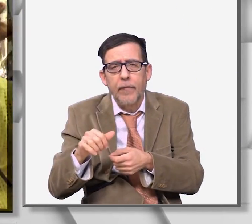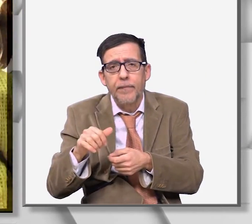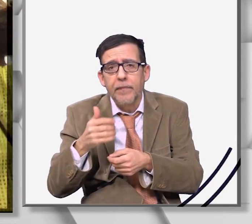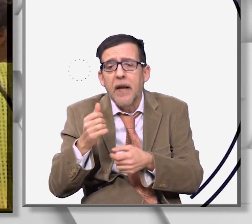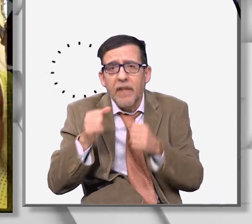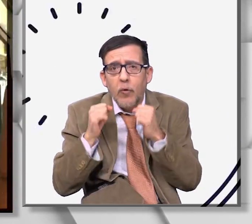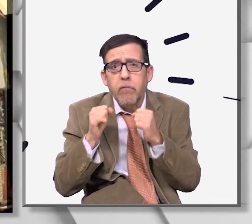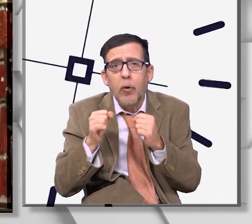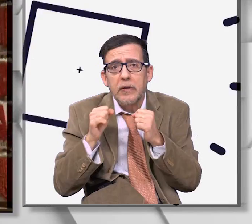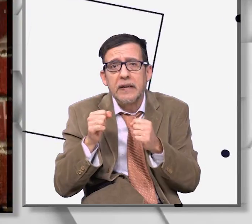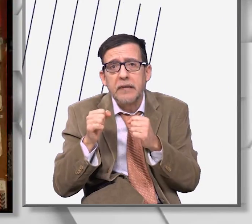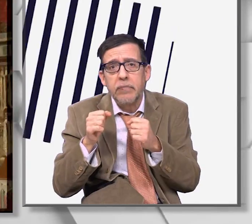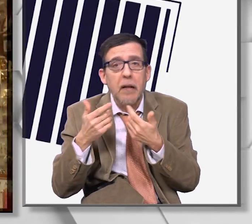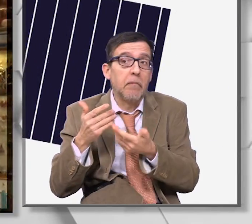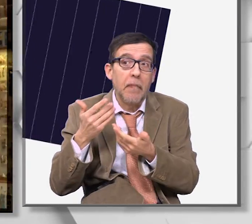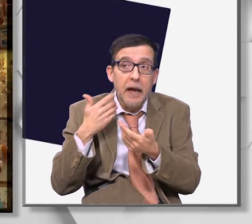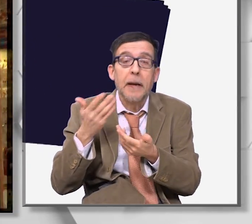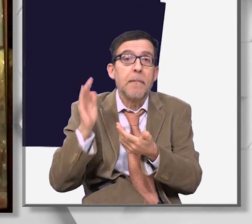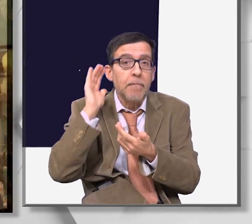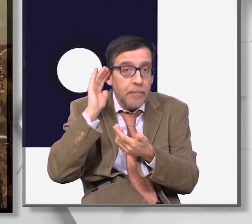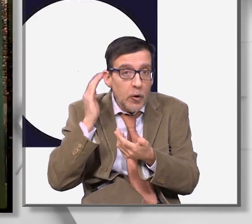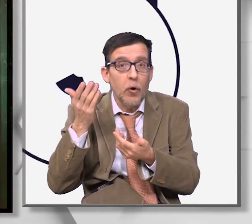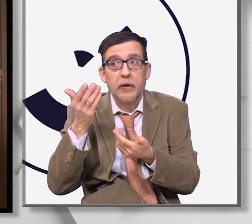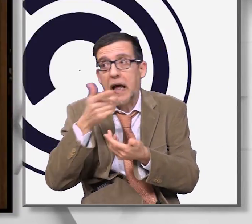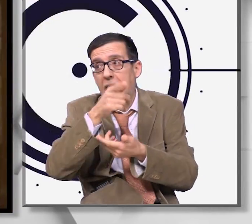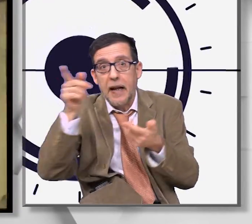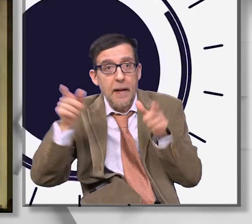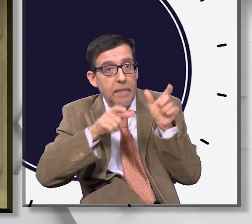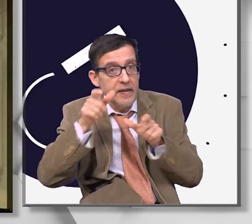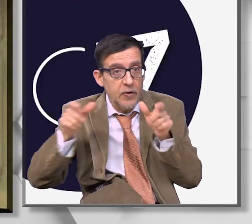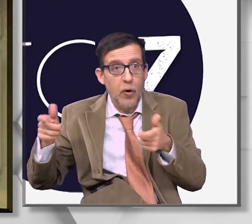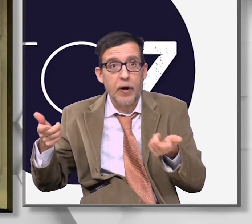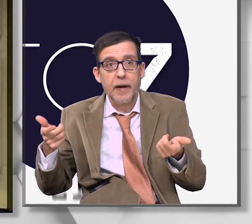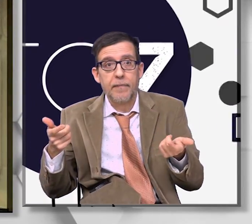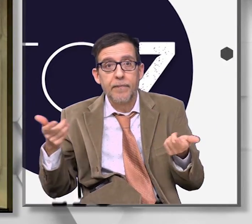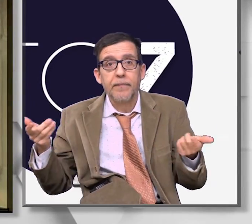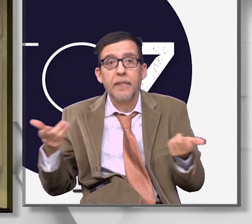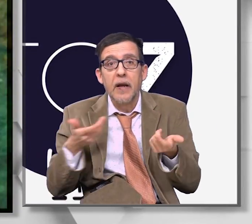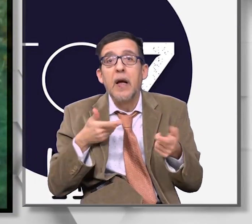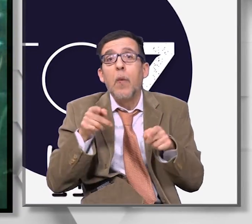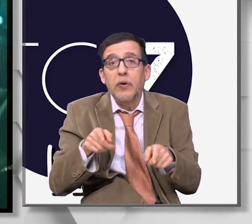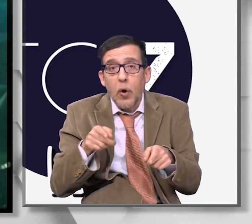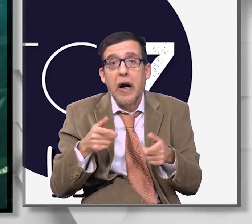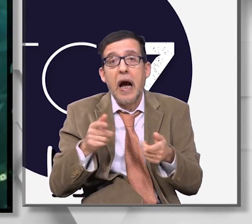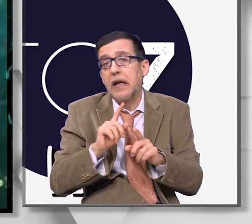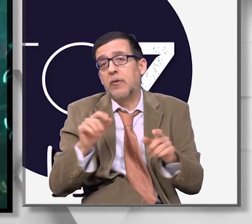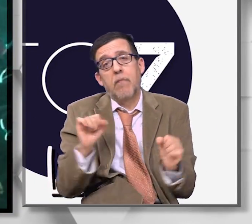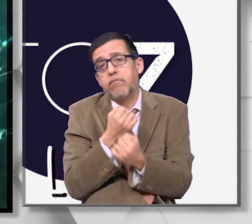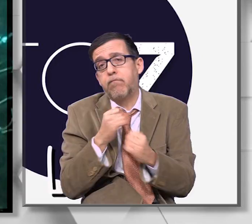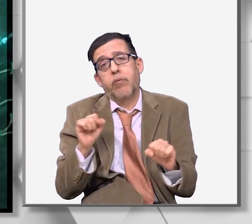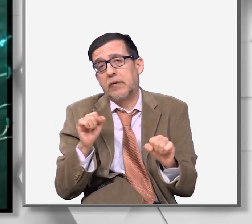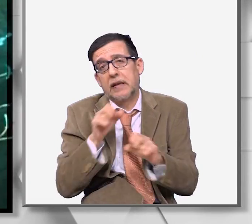per ascoltare istanze e richieste degli strumenti del compatto e anche in questo caso non potevamo non